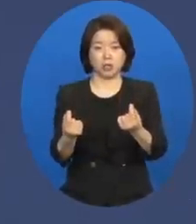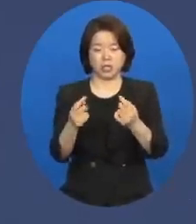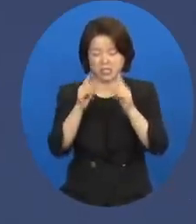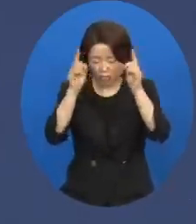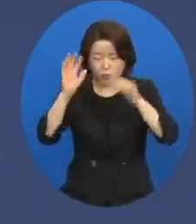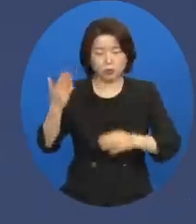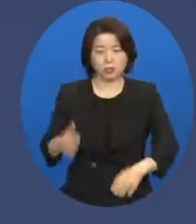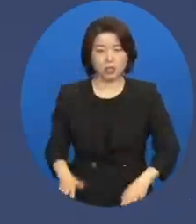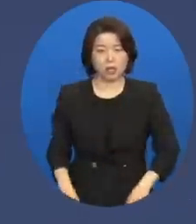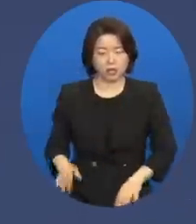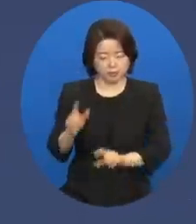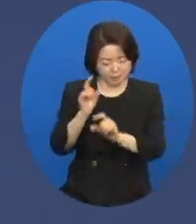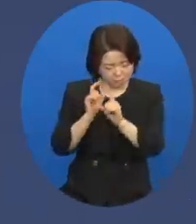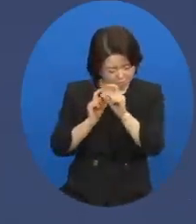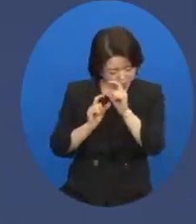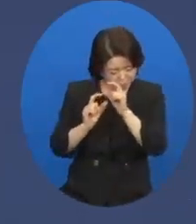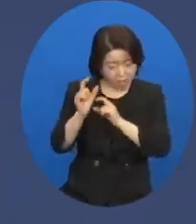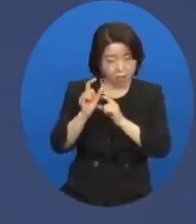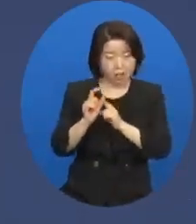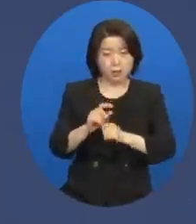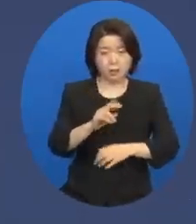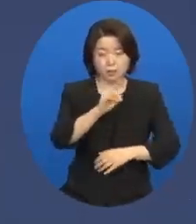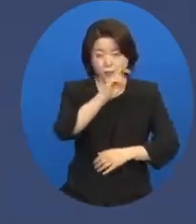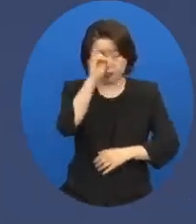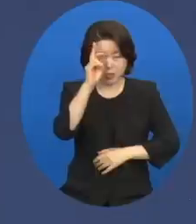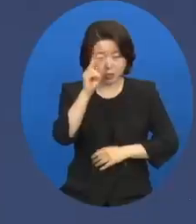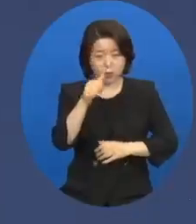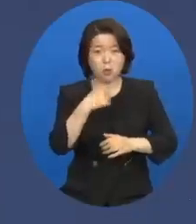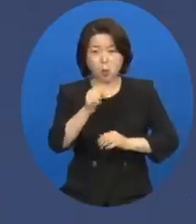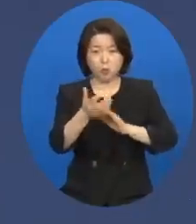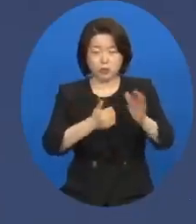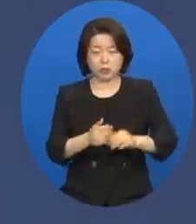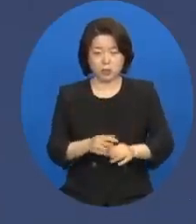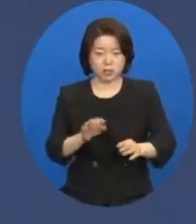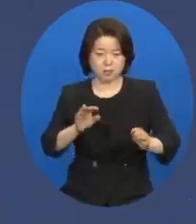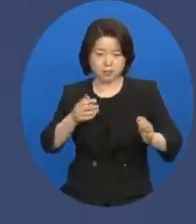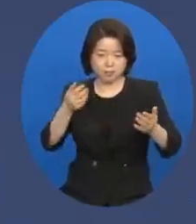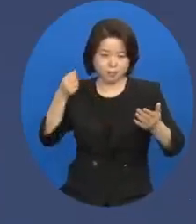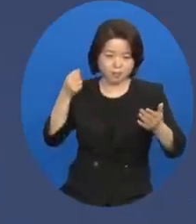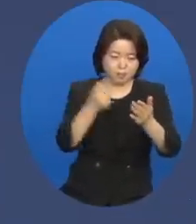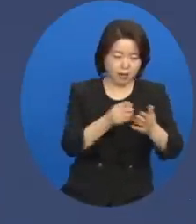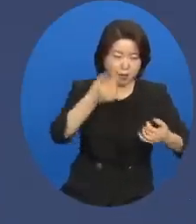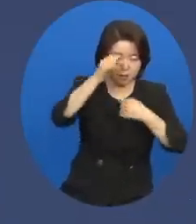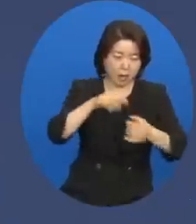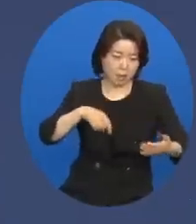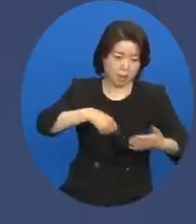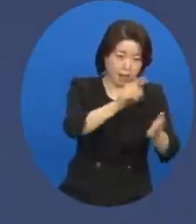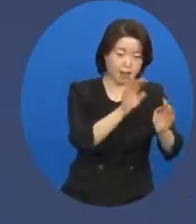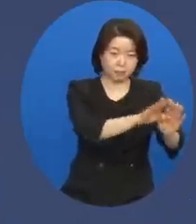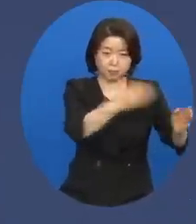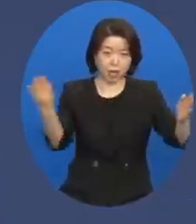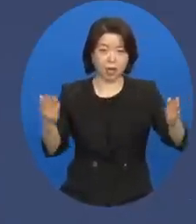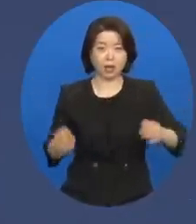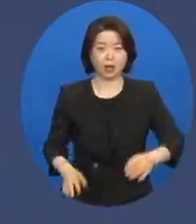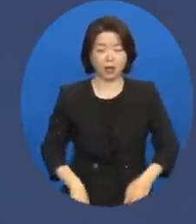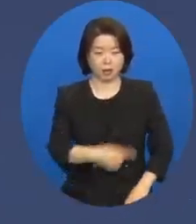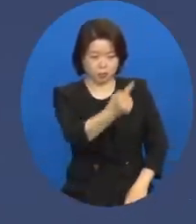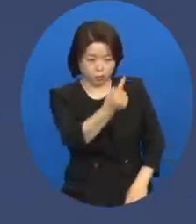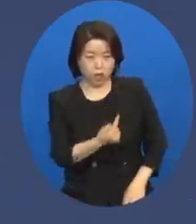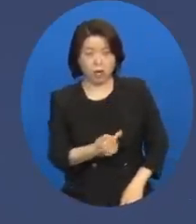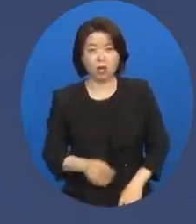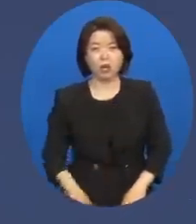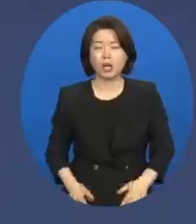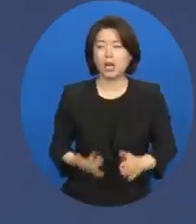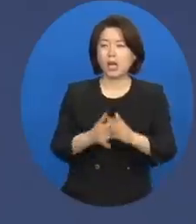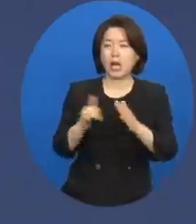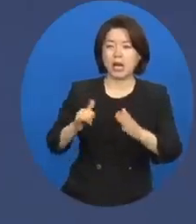밤을 꼬박 밤 12시 5분 전에 문자를 땅 차고 들어오시면 그때부터 가족이라는 그 어쩔 수 없는 그걸